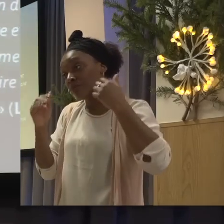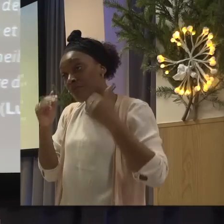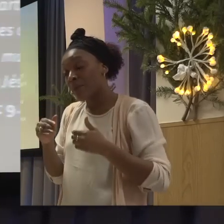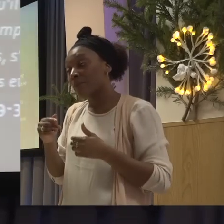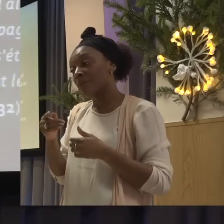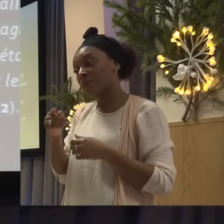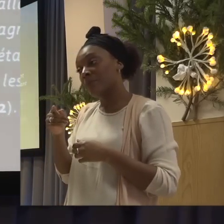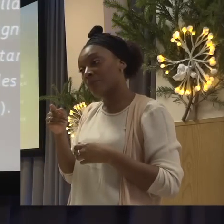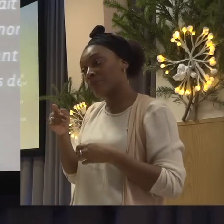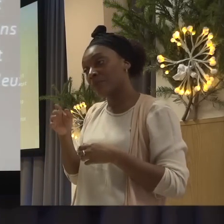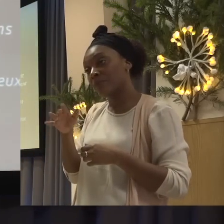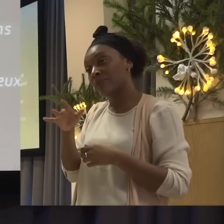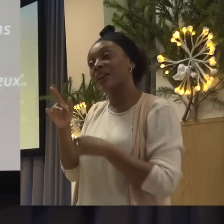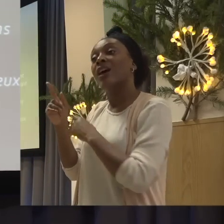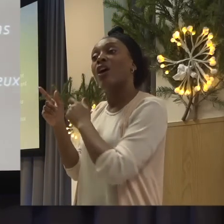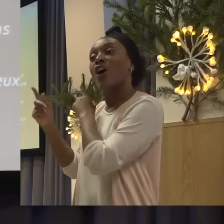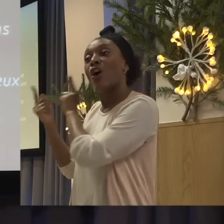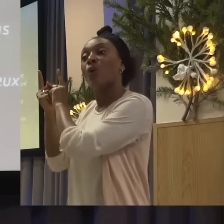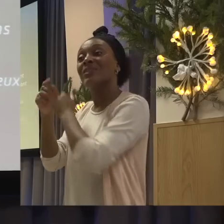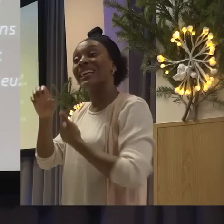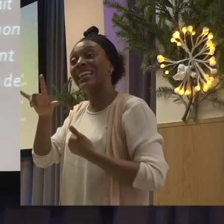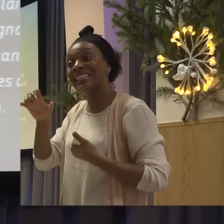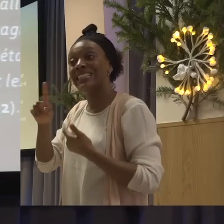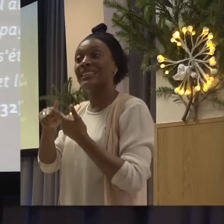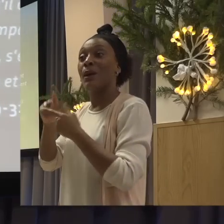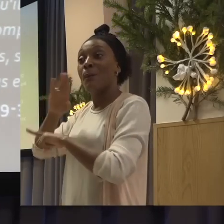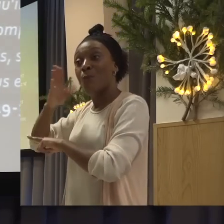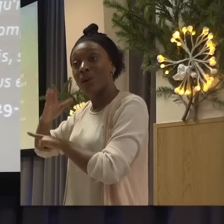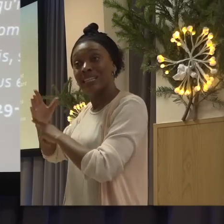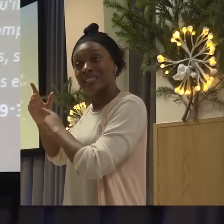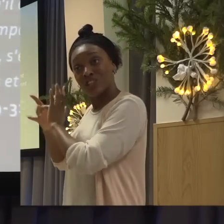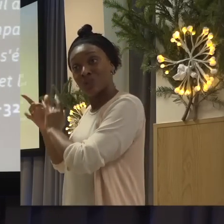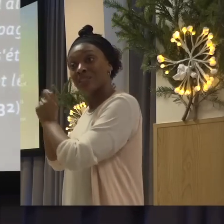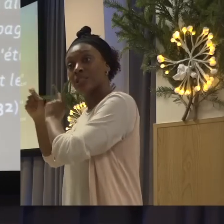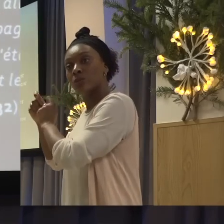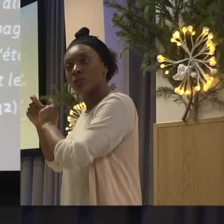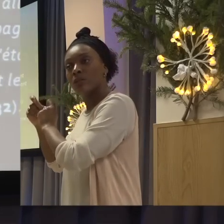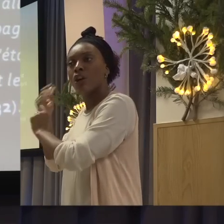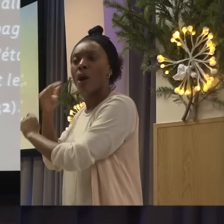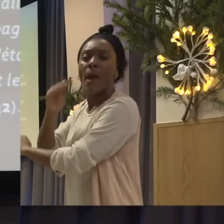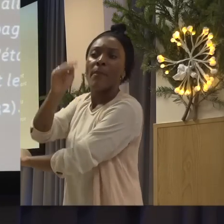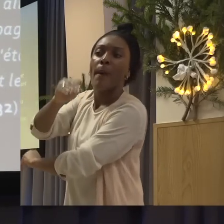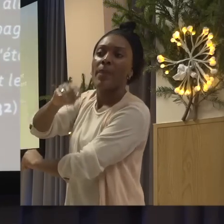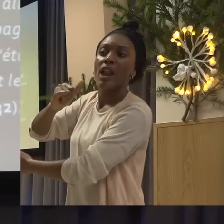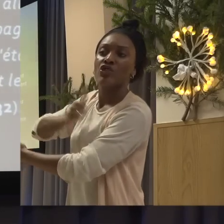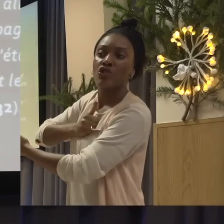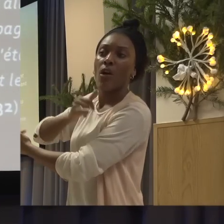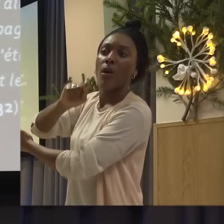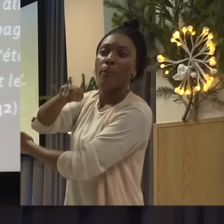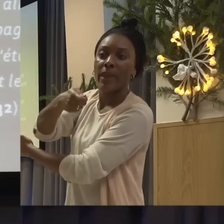disciples. Il en a pris 3. Parce que vous savez, lorsque quelqu'un n'a pas de soutien, ne reçoit pas un soutien de la part des